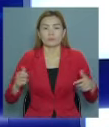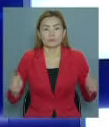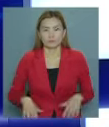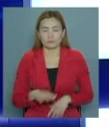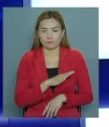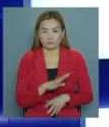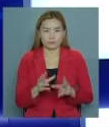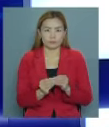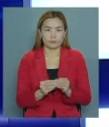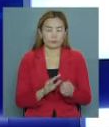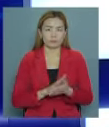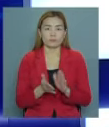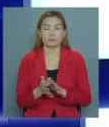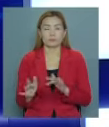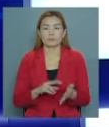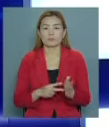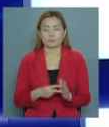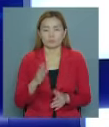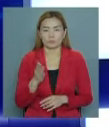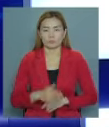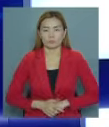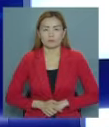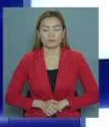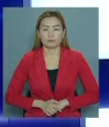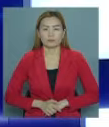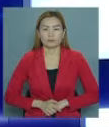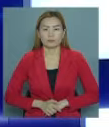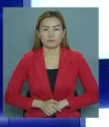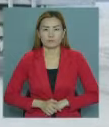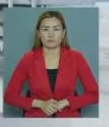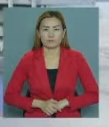болатын. Осы қаулы аясында іс-шаралар жоспары бекітілді.